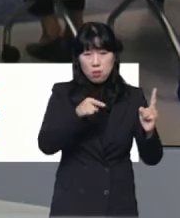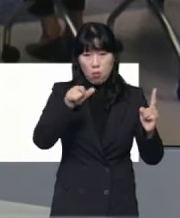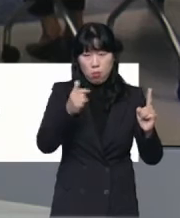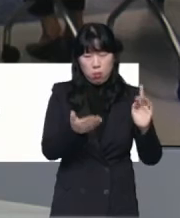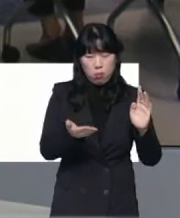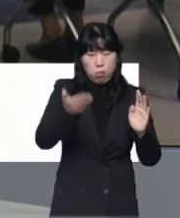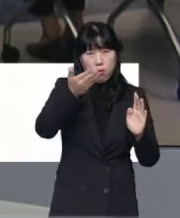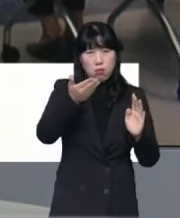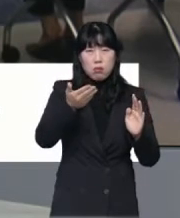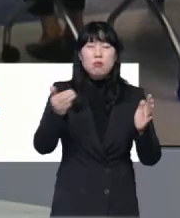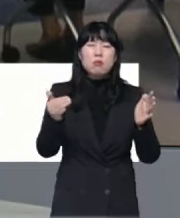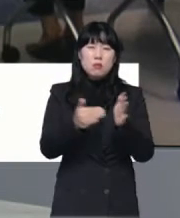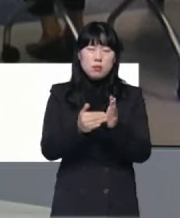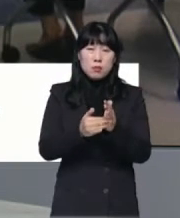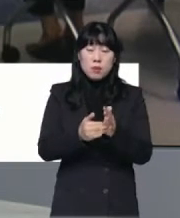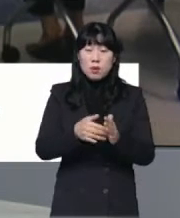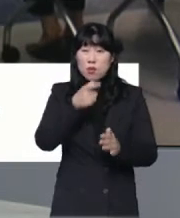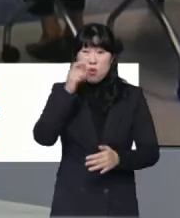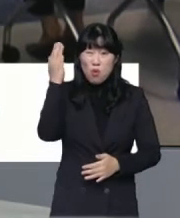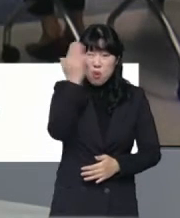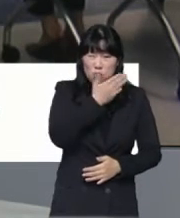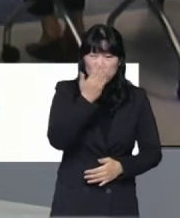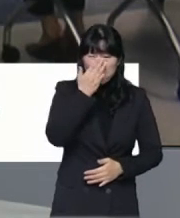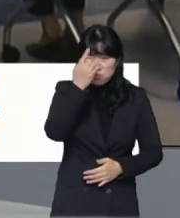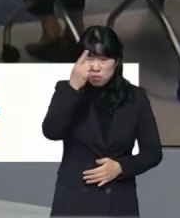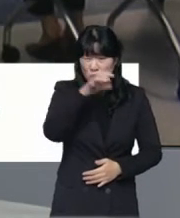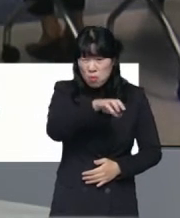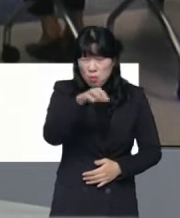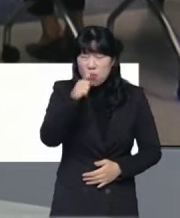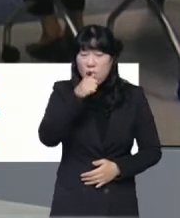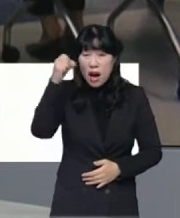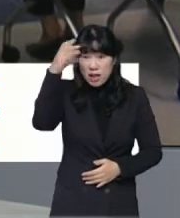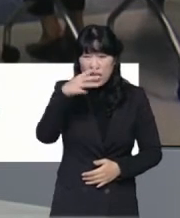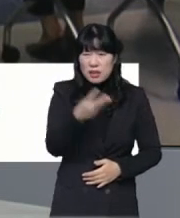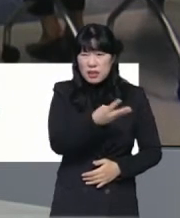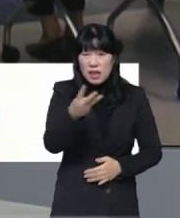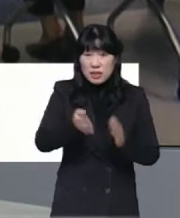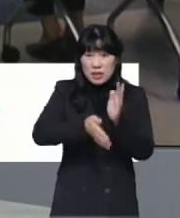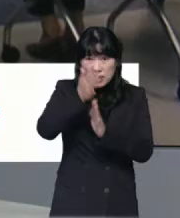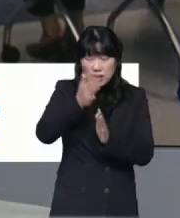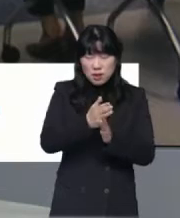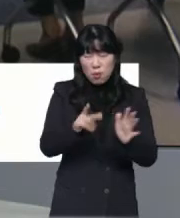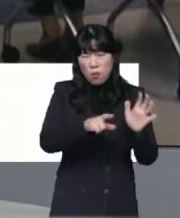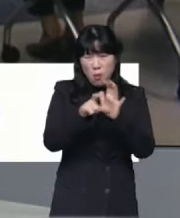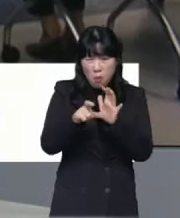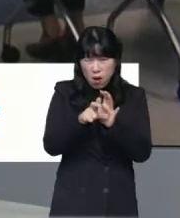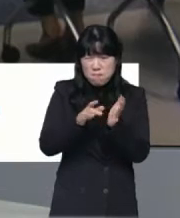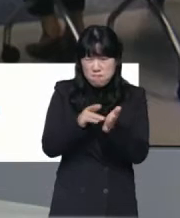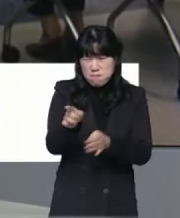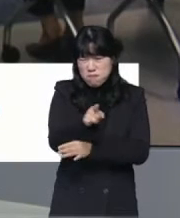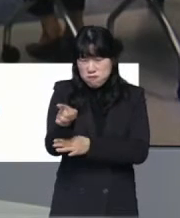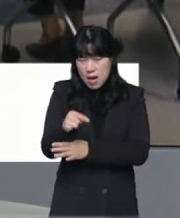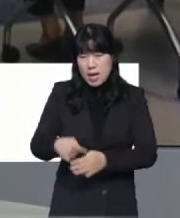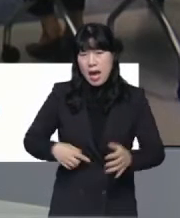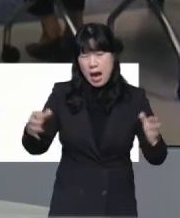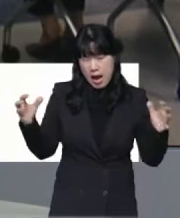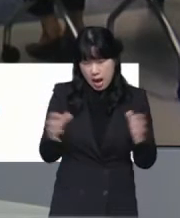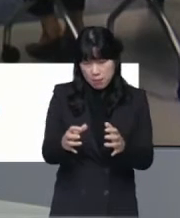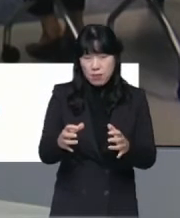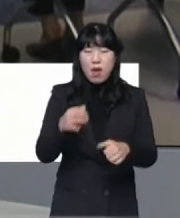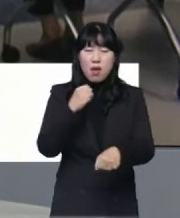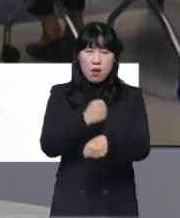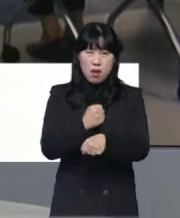단계 로 격상 했읍니다 여수 순천 광양 세계 시는 크론 알구 방역에 공동 협력 체계를 구축하기로